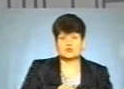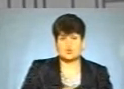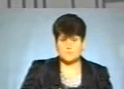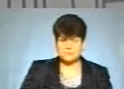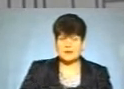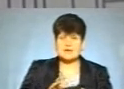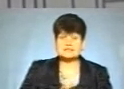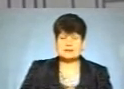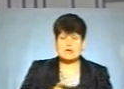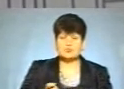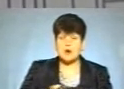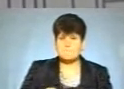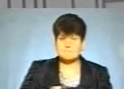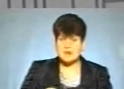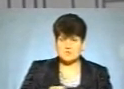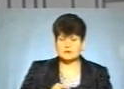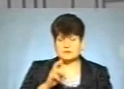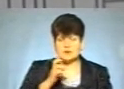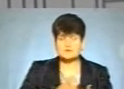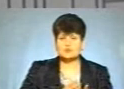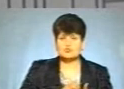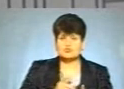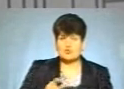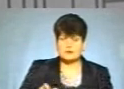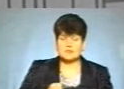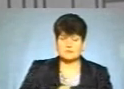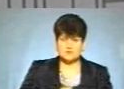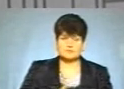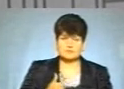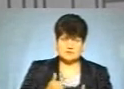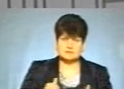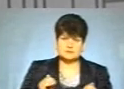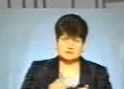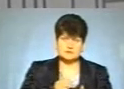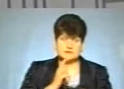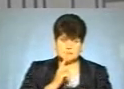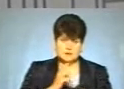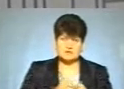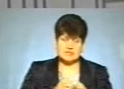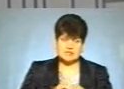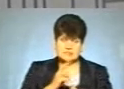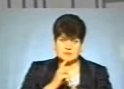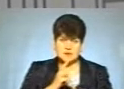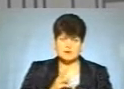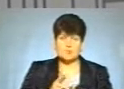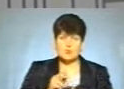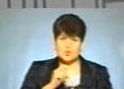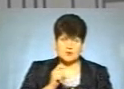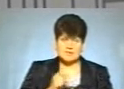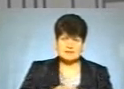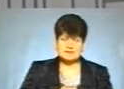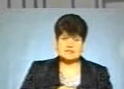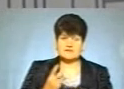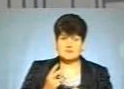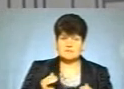центральному апарату і тим державним службовцям, які працюють достойно за невеличку заробітну плату, бо середня заробітна плата по країні на сьогодні – це дві